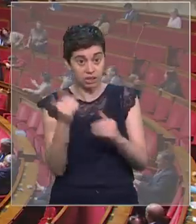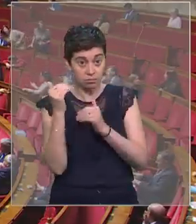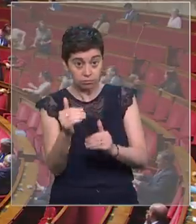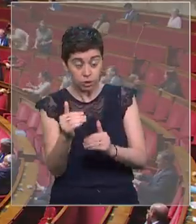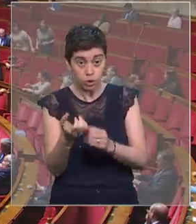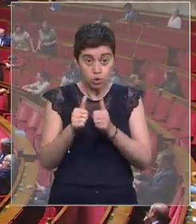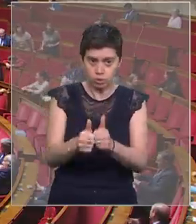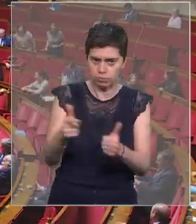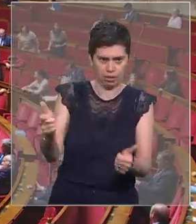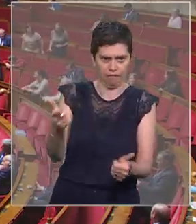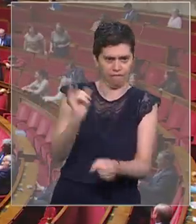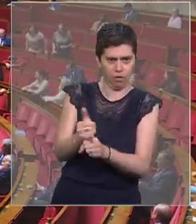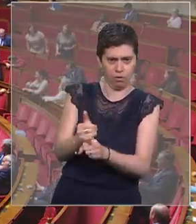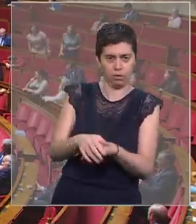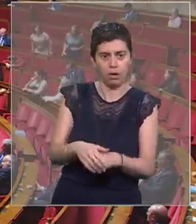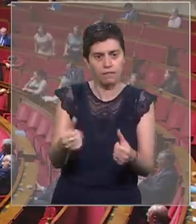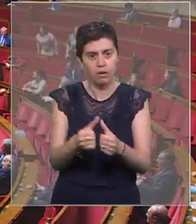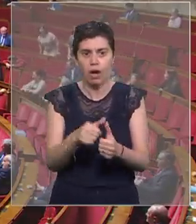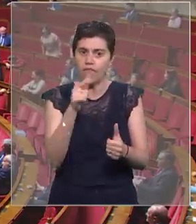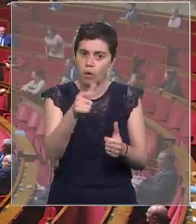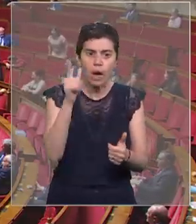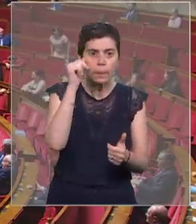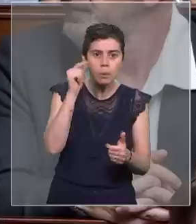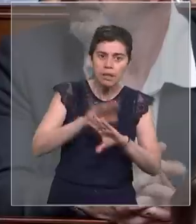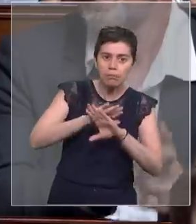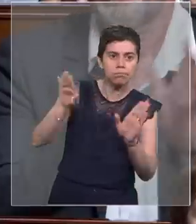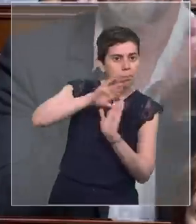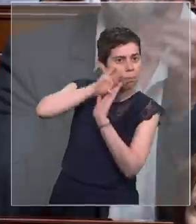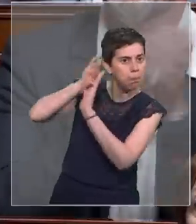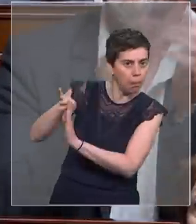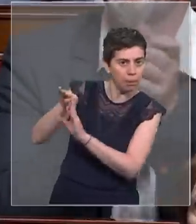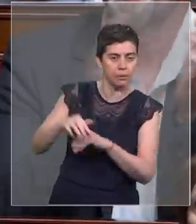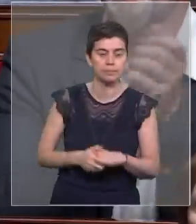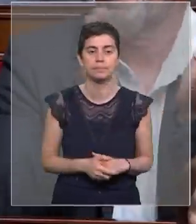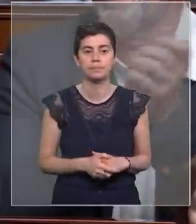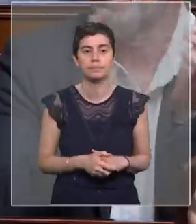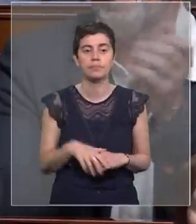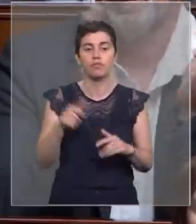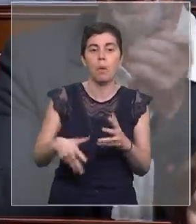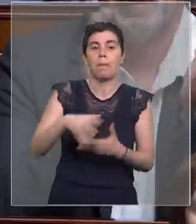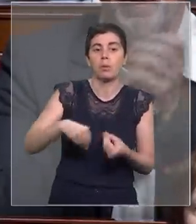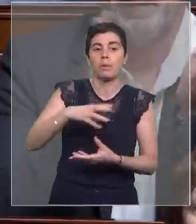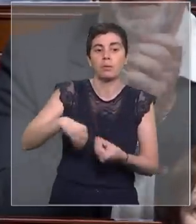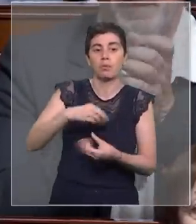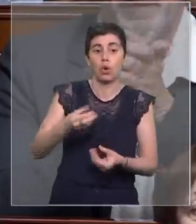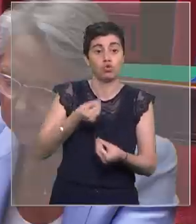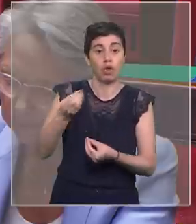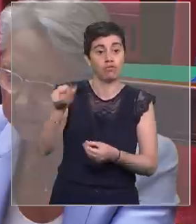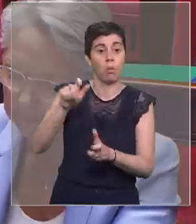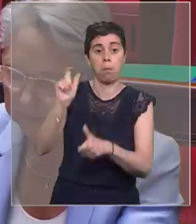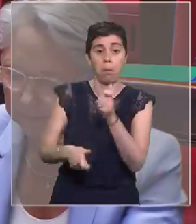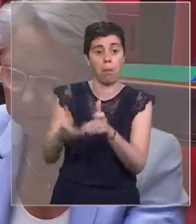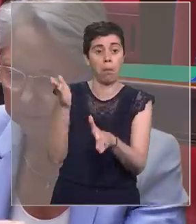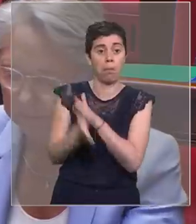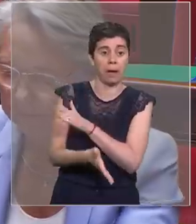croyez-vous tromper? Vous sortez de l'arc républicain que vous avez constamment à la bouche. Vos magouilles causeront votre perte. Vous